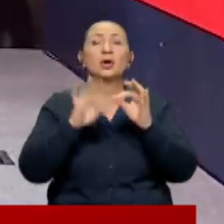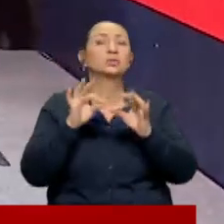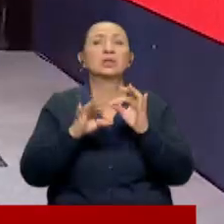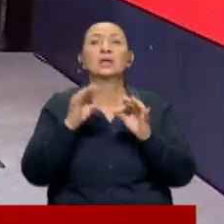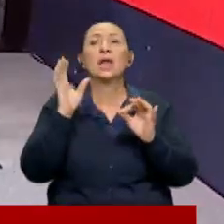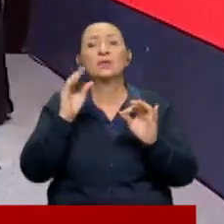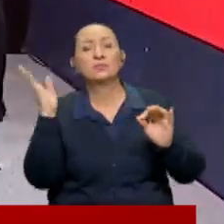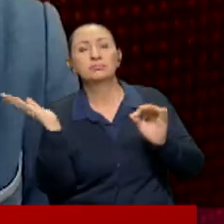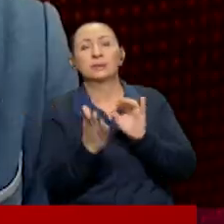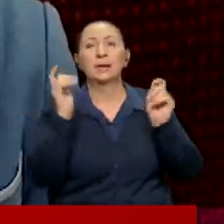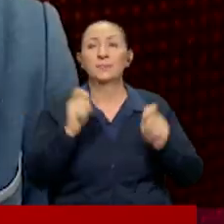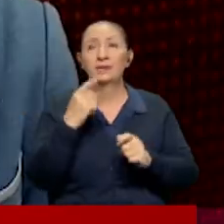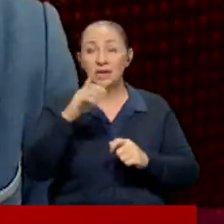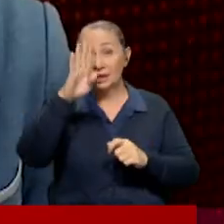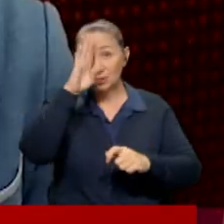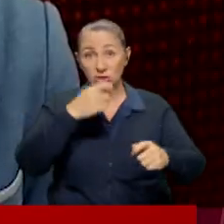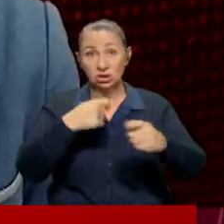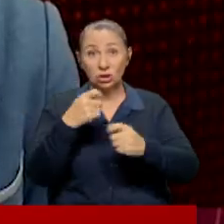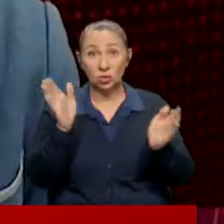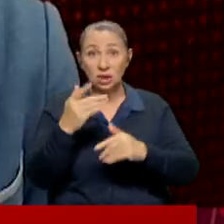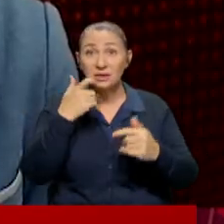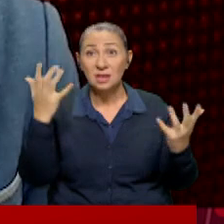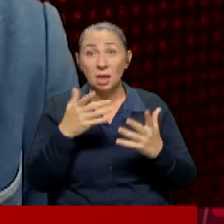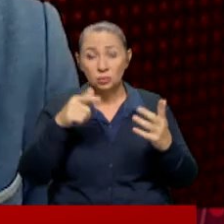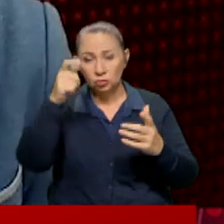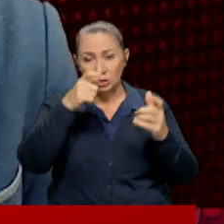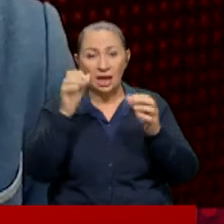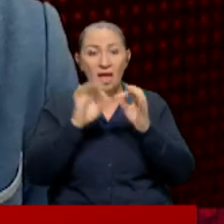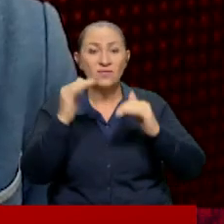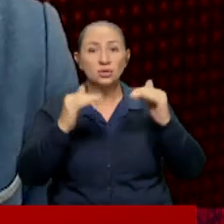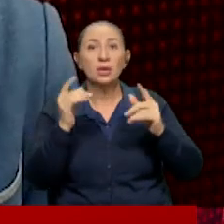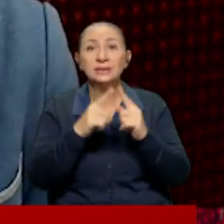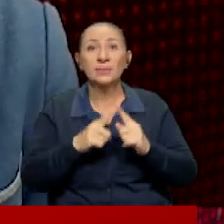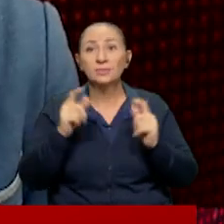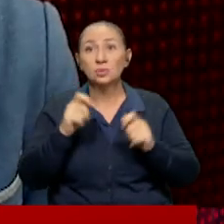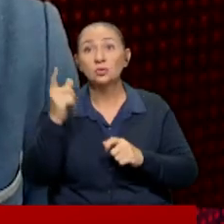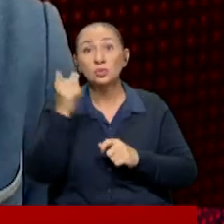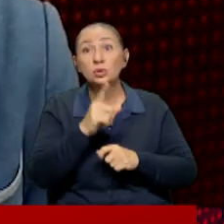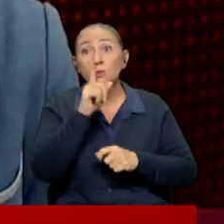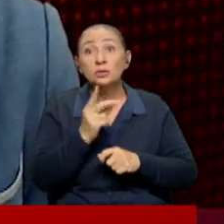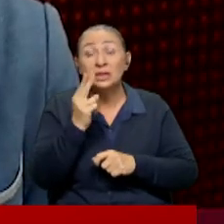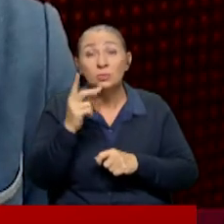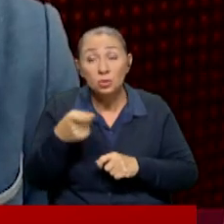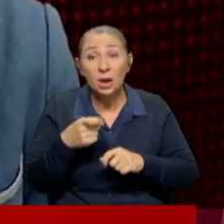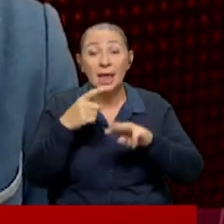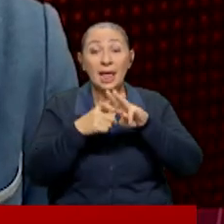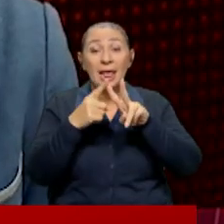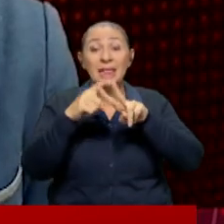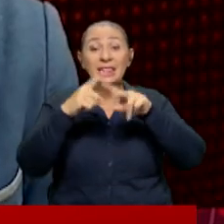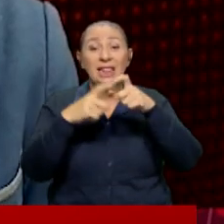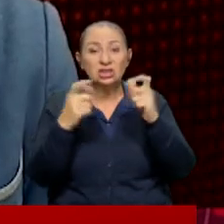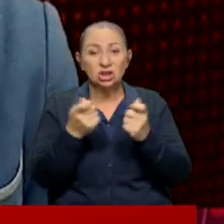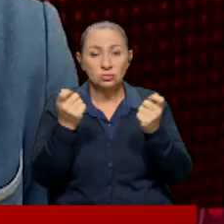ekonomimize kurşun sıktılar dedi. İstanbul Ticaret Odası yıllardır bu ülkede enflasyon hesaplaması yapıyor. %107 buluyor. ENAG çalışma